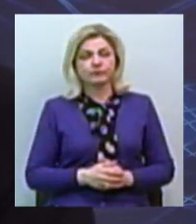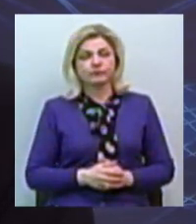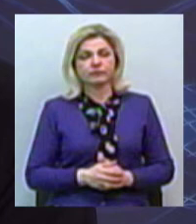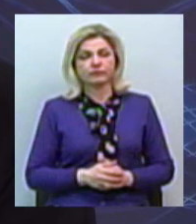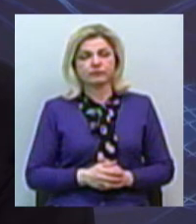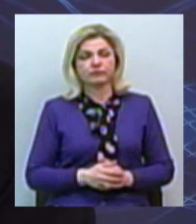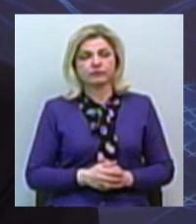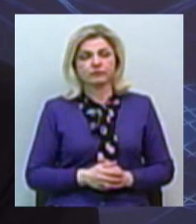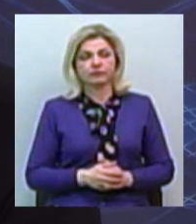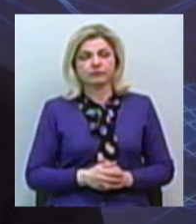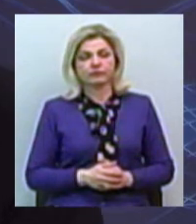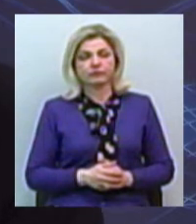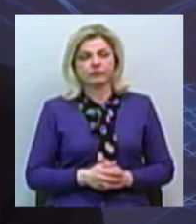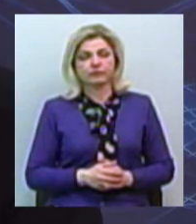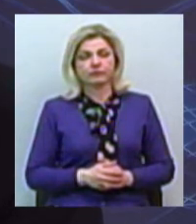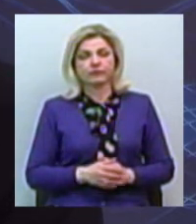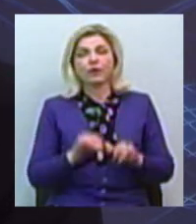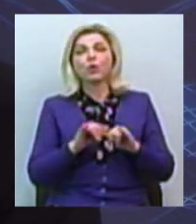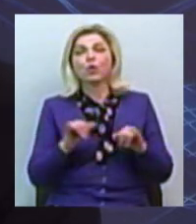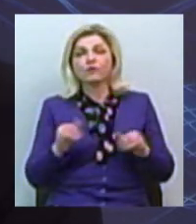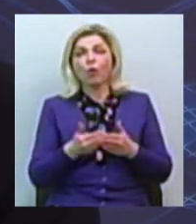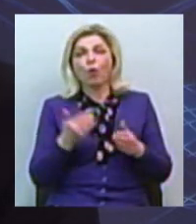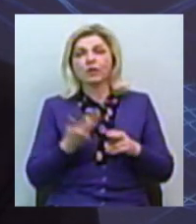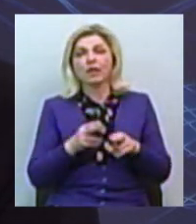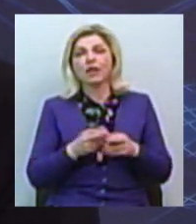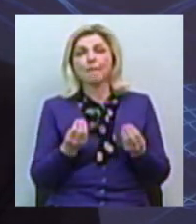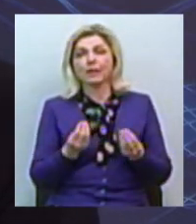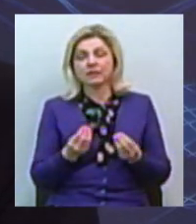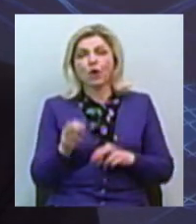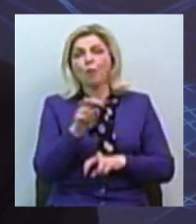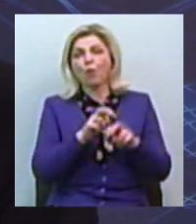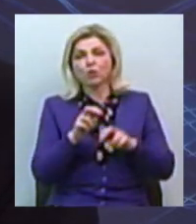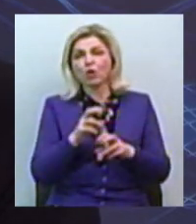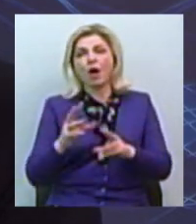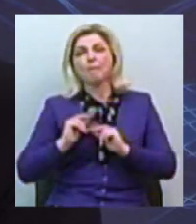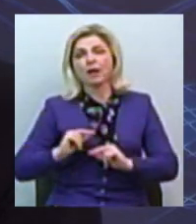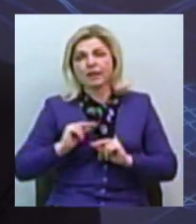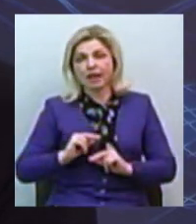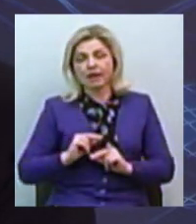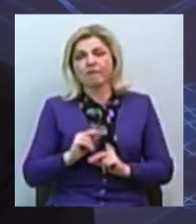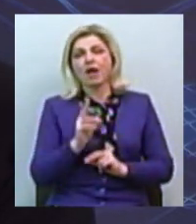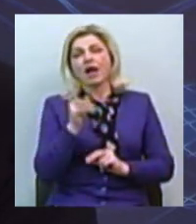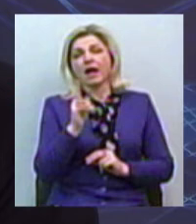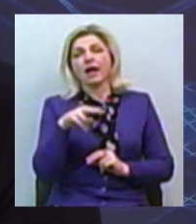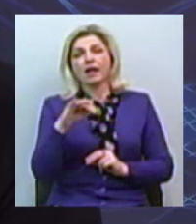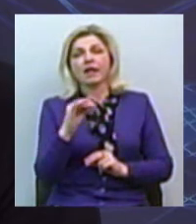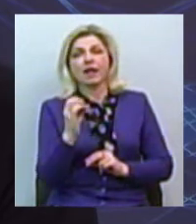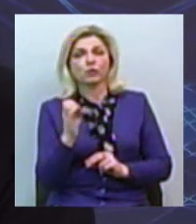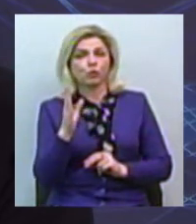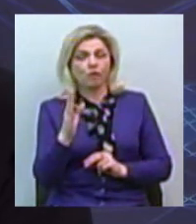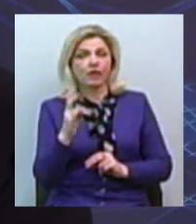відносин інвестор-проект. Так, розвиток цього бізнесу, пошук партнерів, пошук клієнтів на території